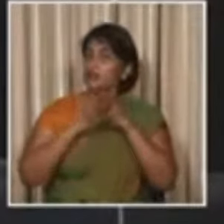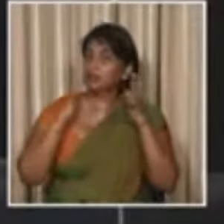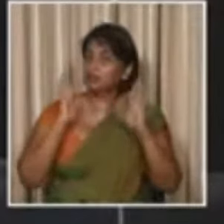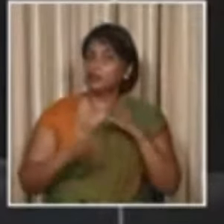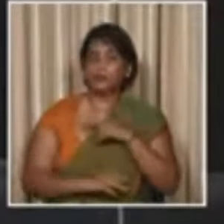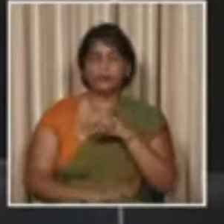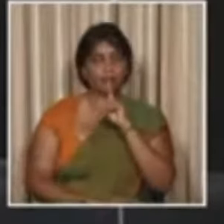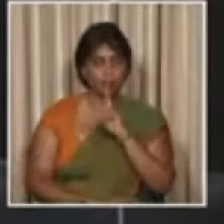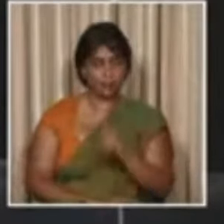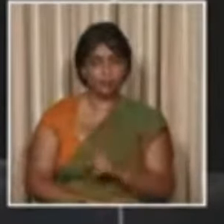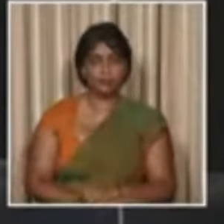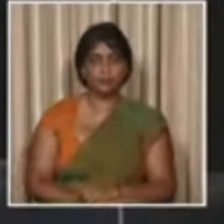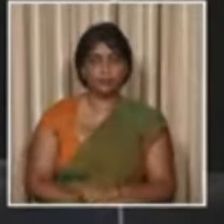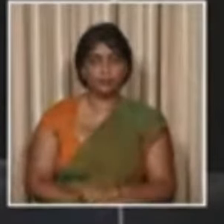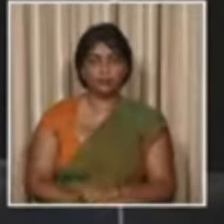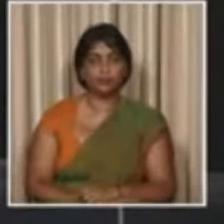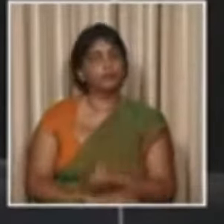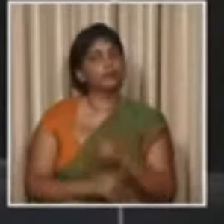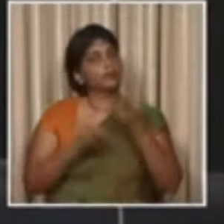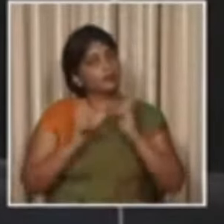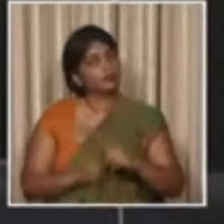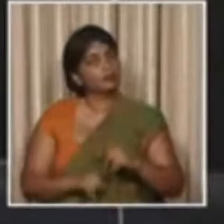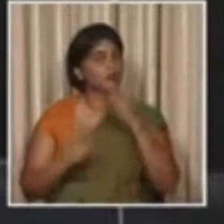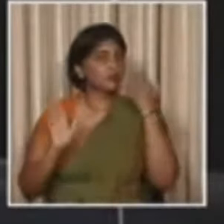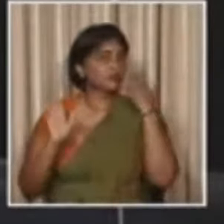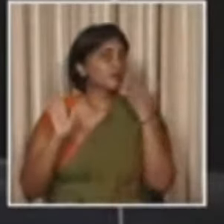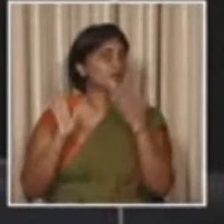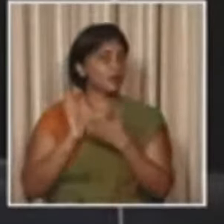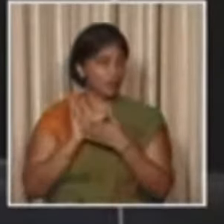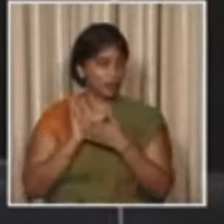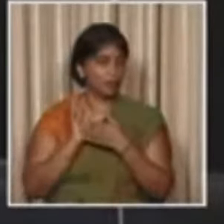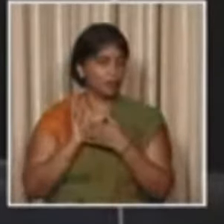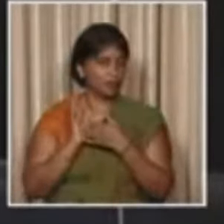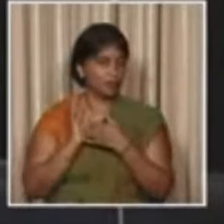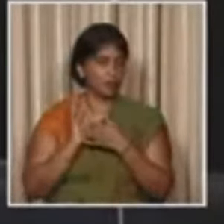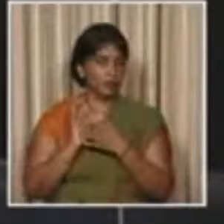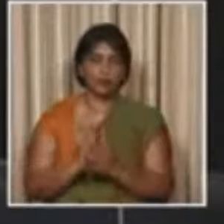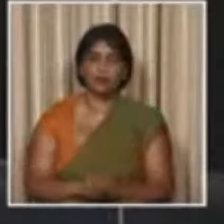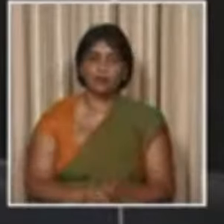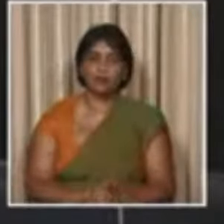දෙන්න ඕනකම තිබුණේ. දැන් ඊළඟට මේ සිද්ධිය සම්බන්ධයේ සිද්ධියේදී